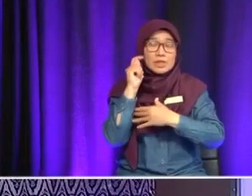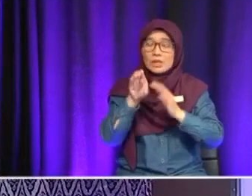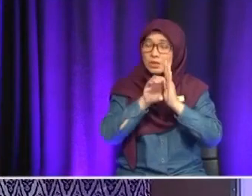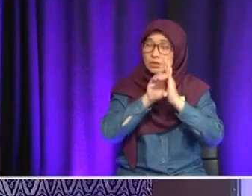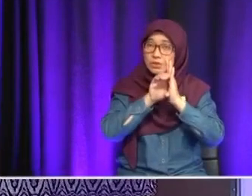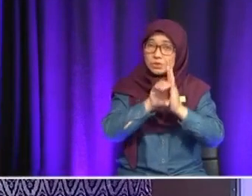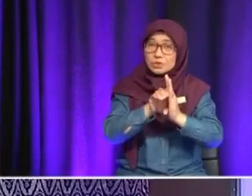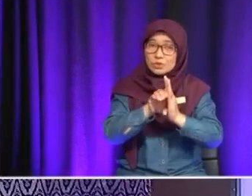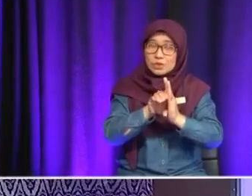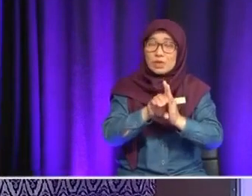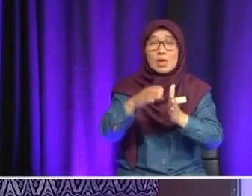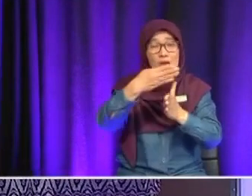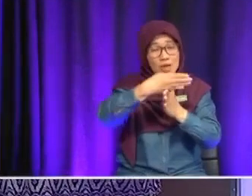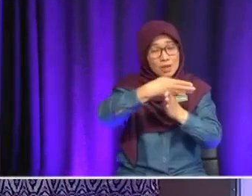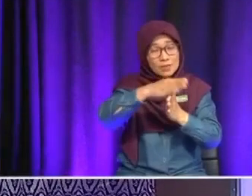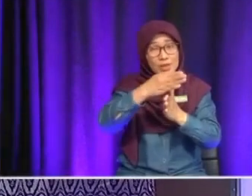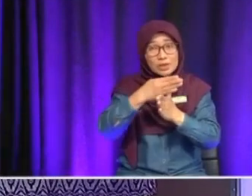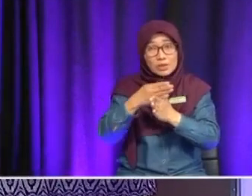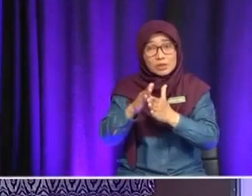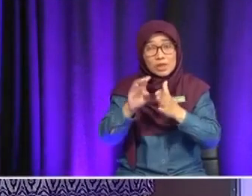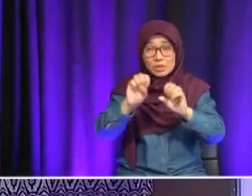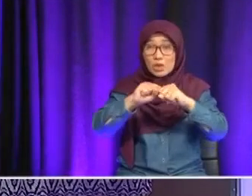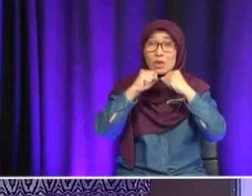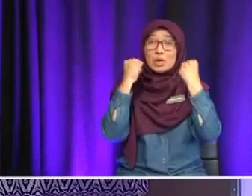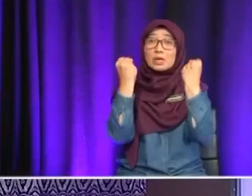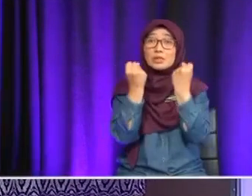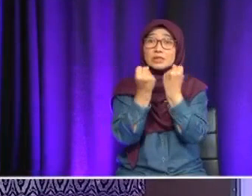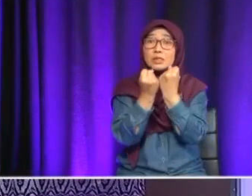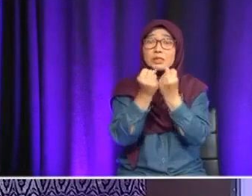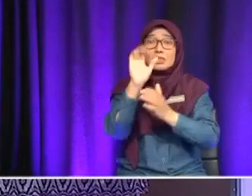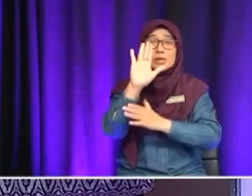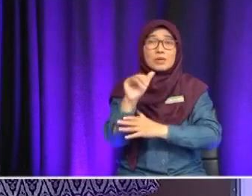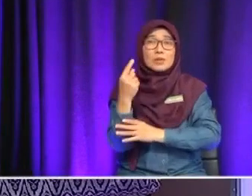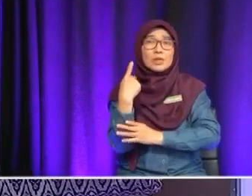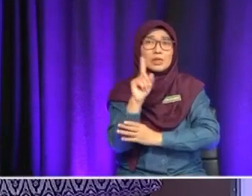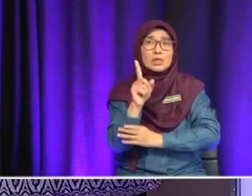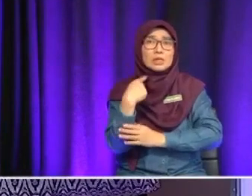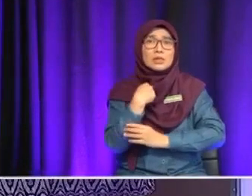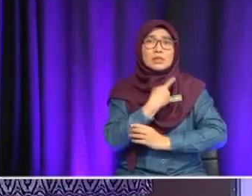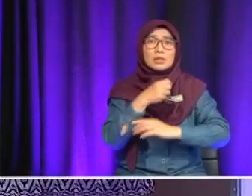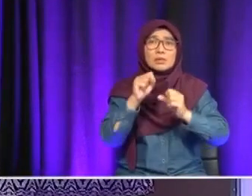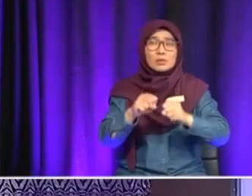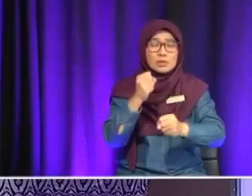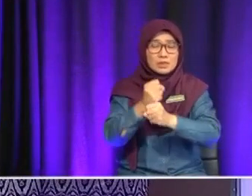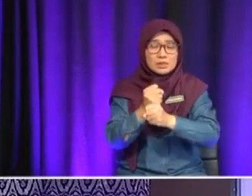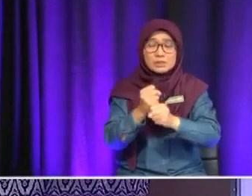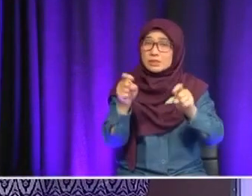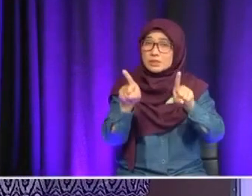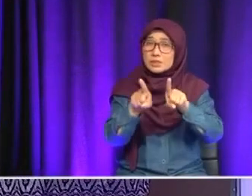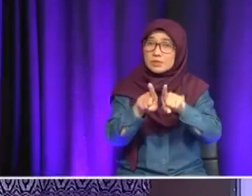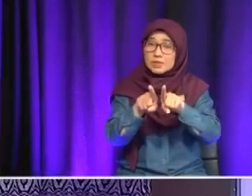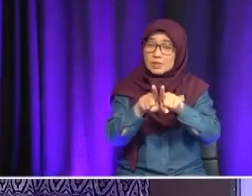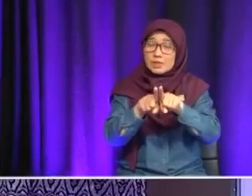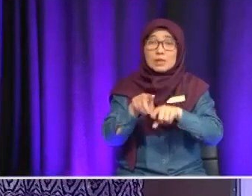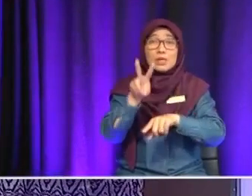daripada perkongsian ataupun syarikat, yang mana kita boleh bekerjasama antara dua pihak. Jadi